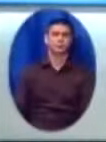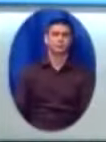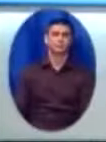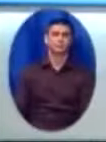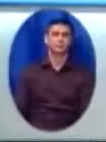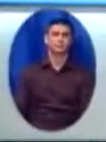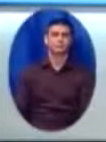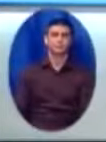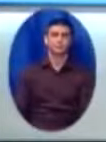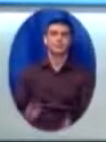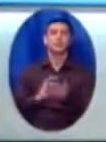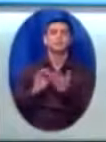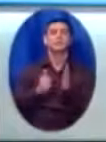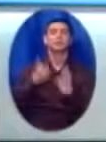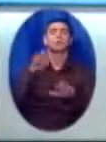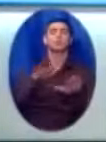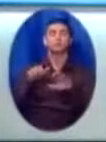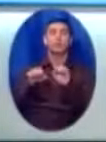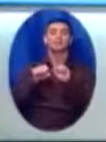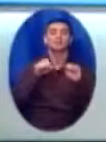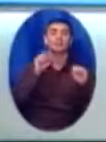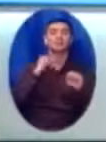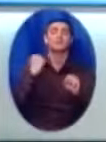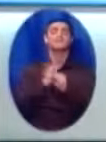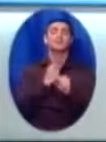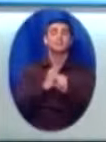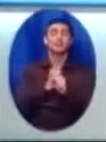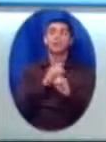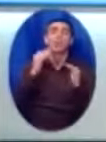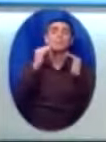משרד ראש הממשלה, ההסתדרות והמעסיקים בלא פחות מהפיכה